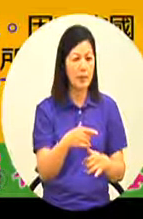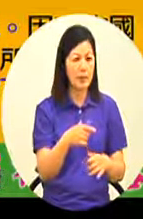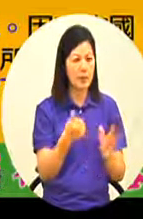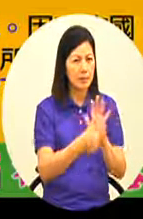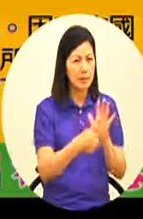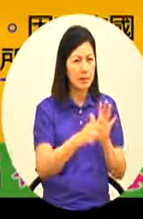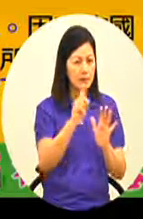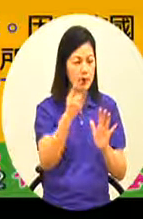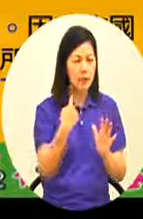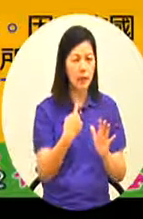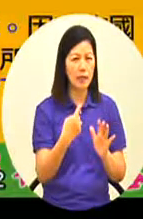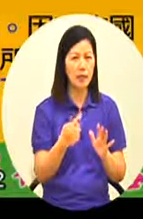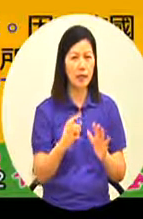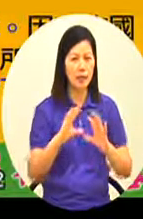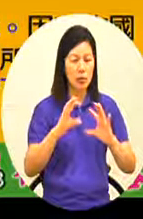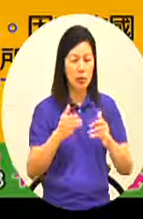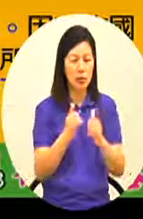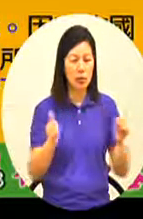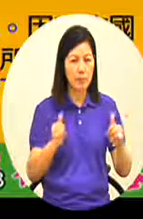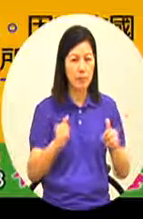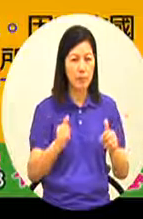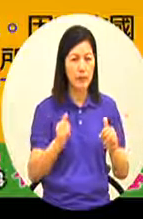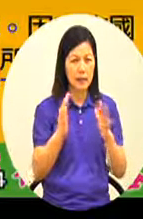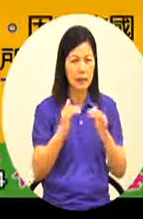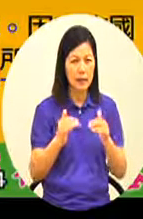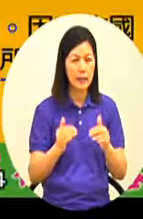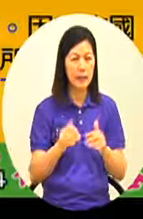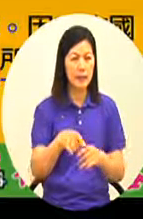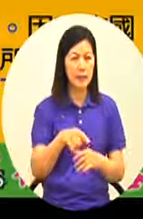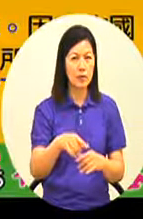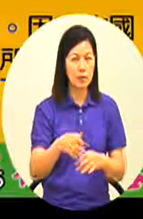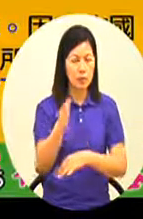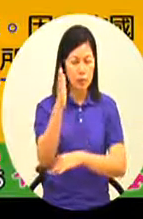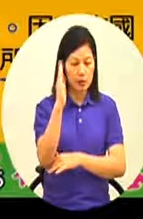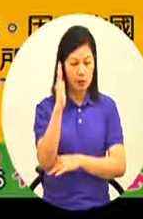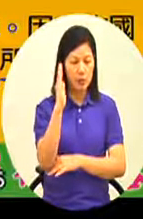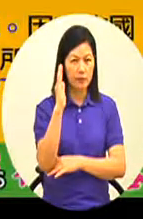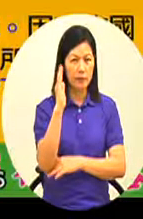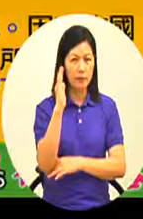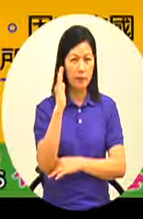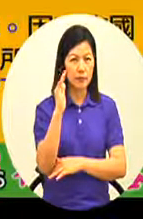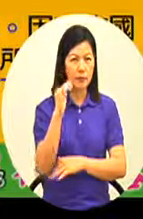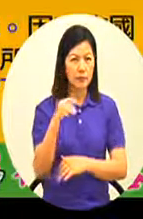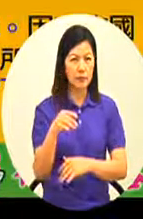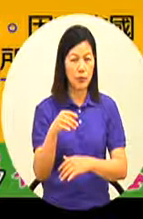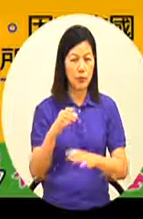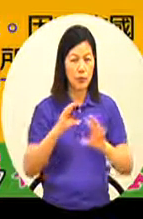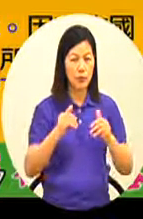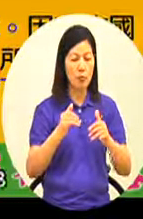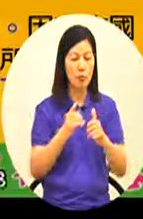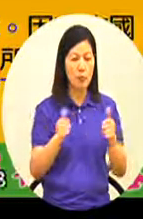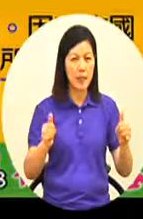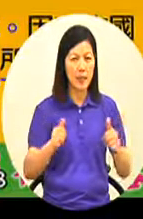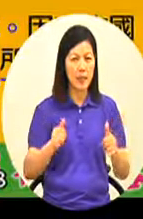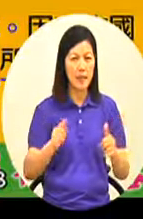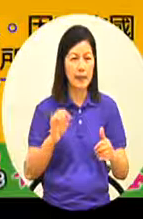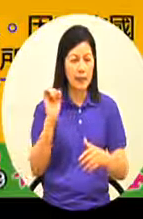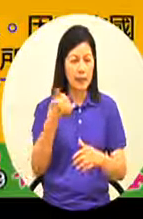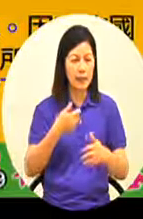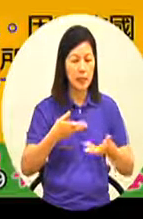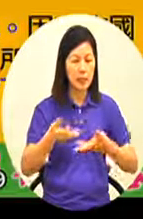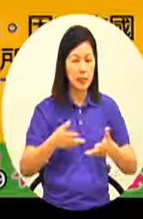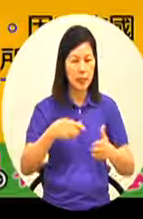国民啊，因政府。国民义务教育并没有生命